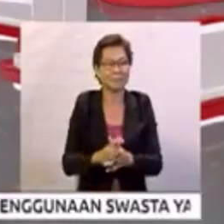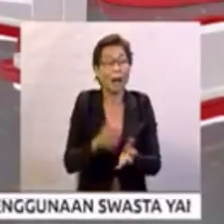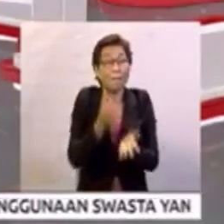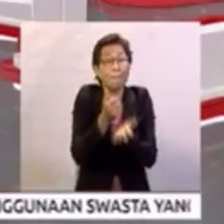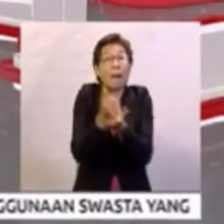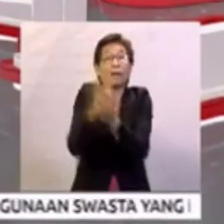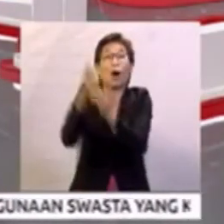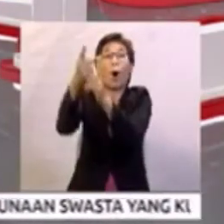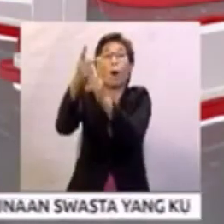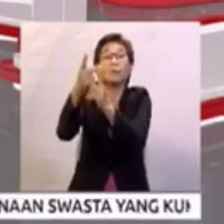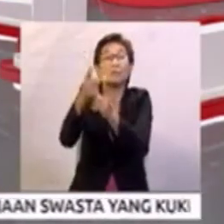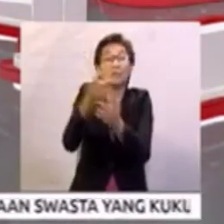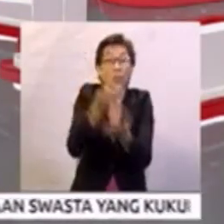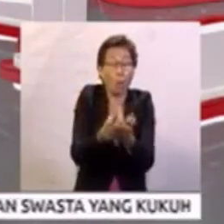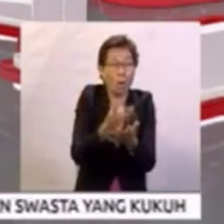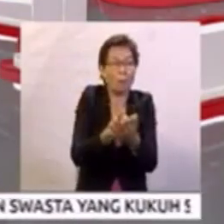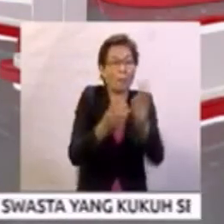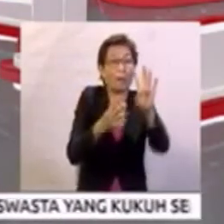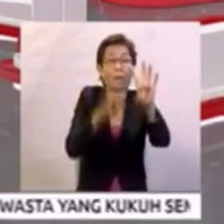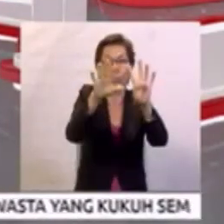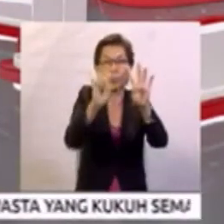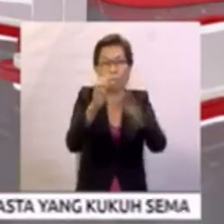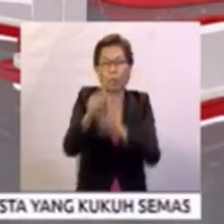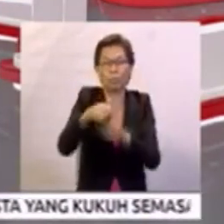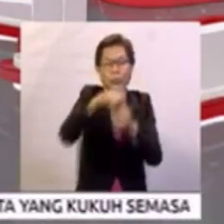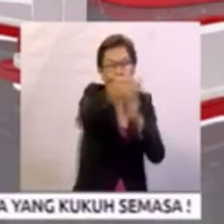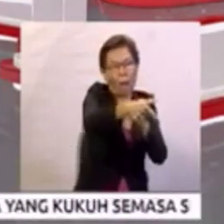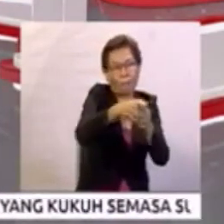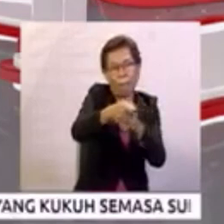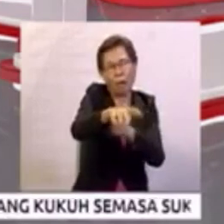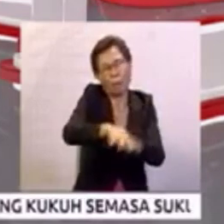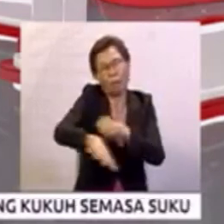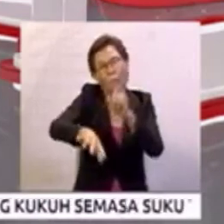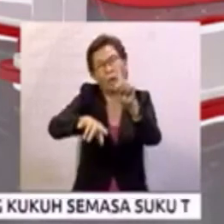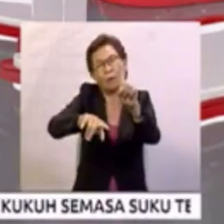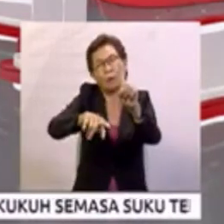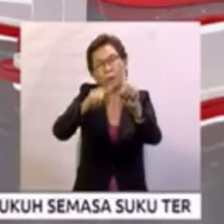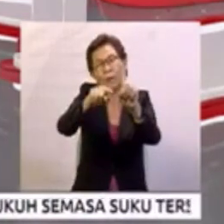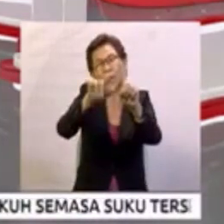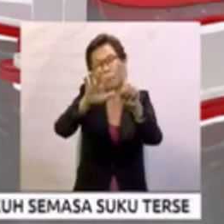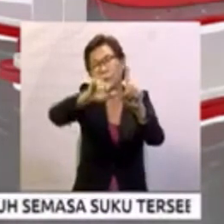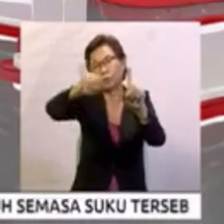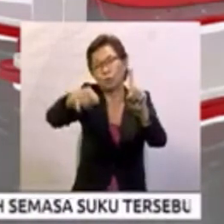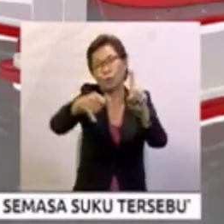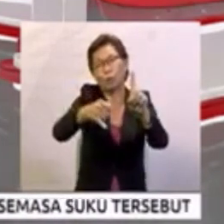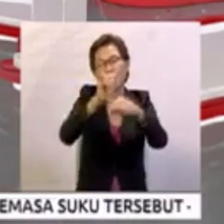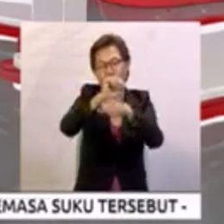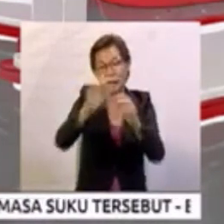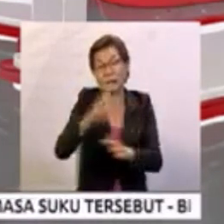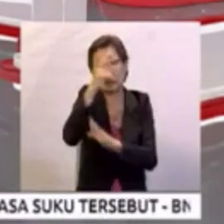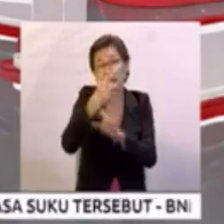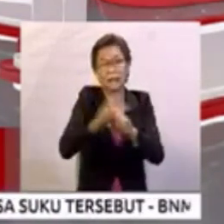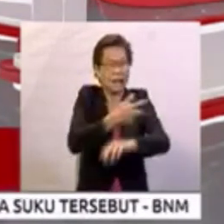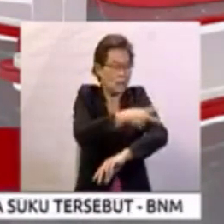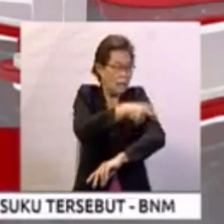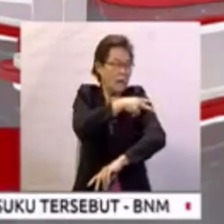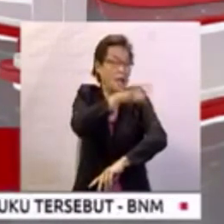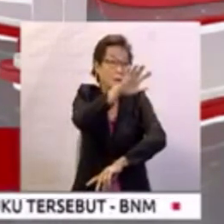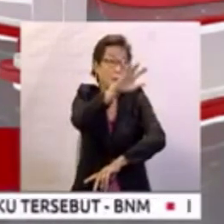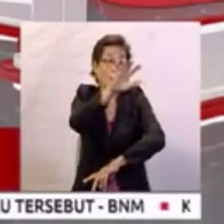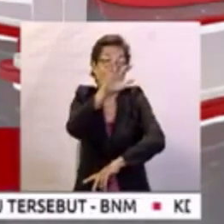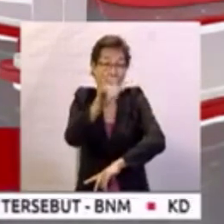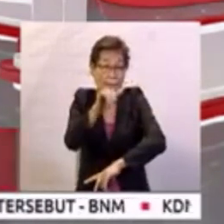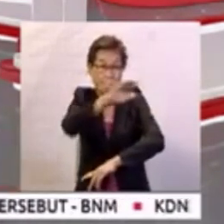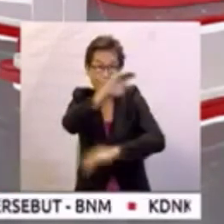Bantuan khas kewangan sebanyak RM450 akan diberikan kepada hampir 1.5 juta penjawat awam dari Gred 56 ke